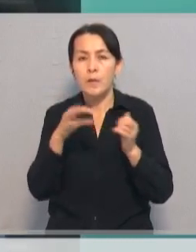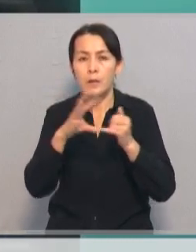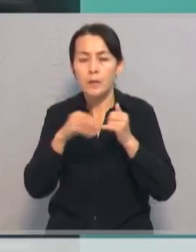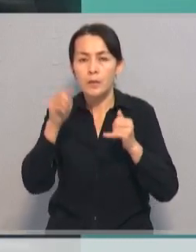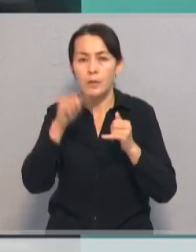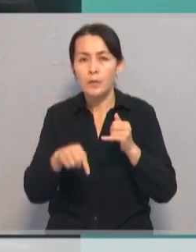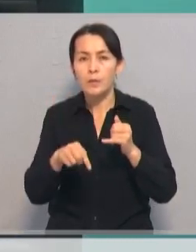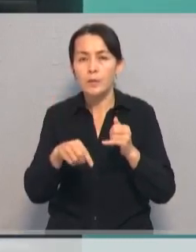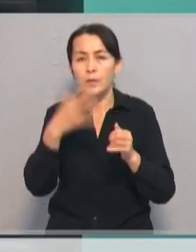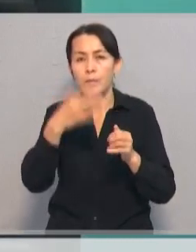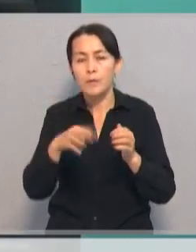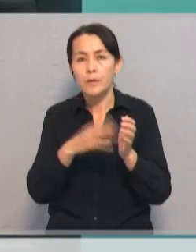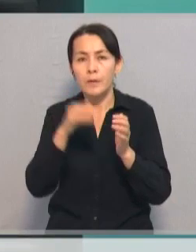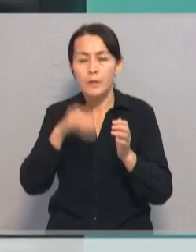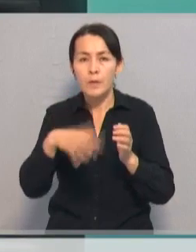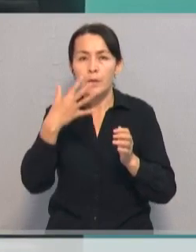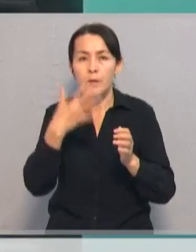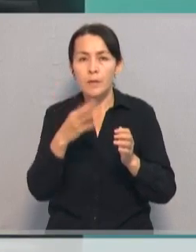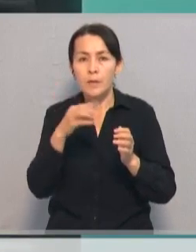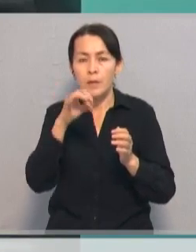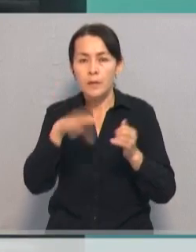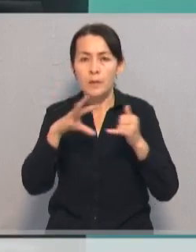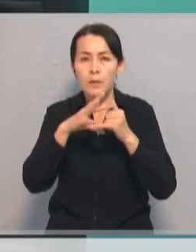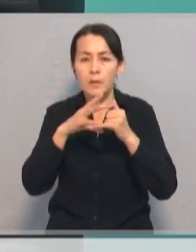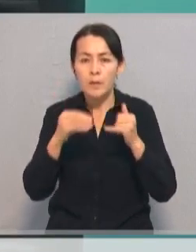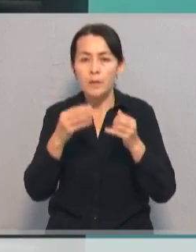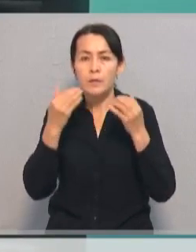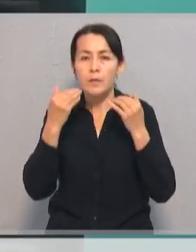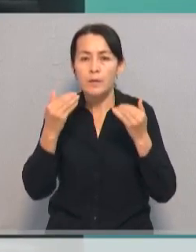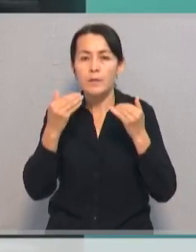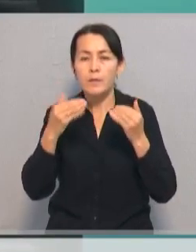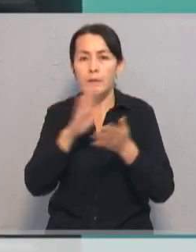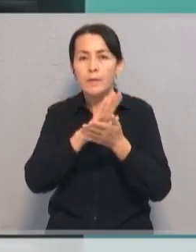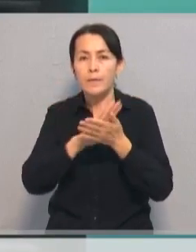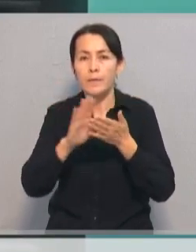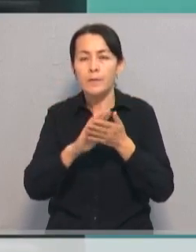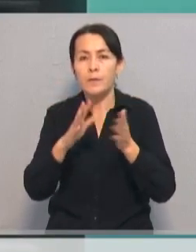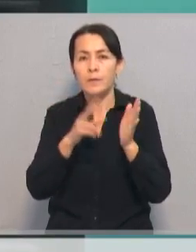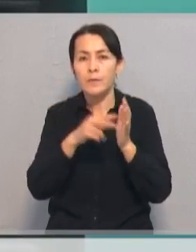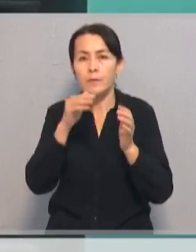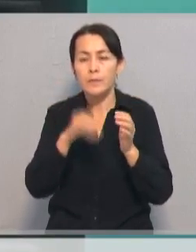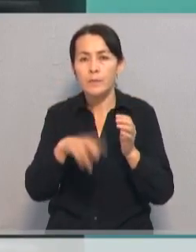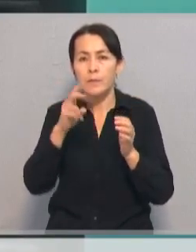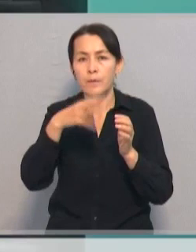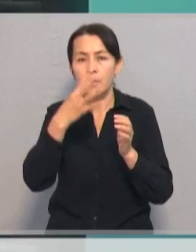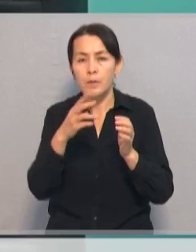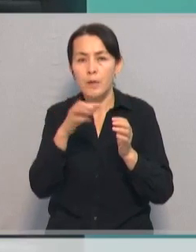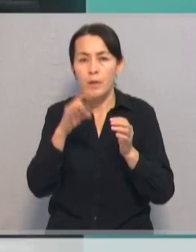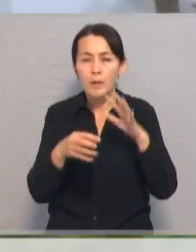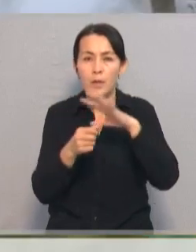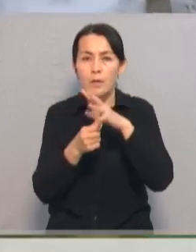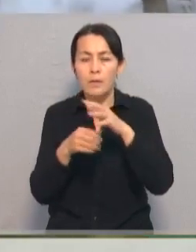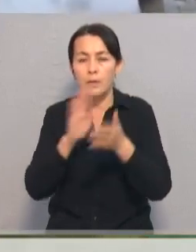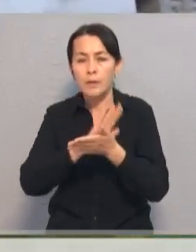в том числе 59 050 гектаров наземными веерными опрыскивателями и 8 240 гектаров